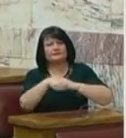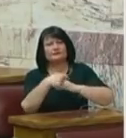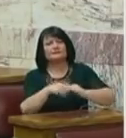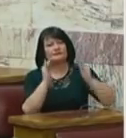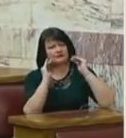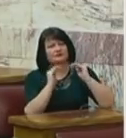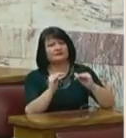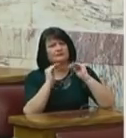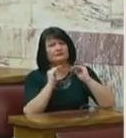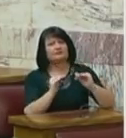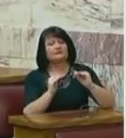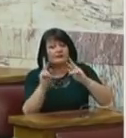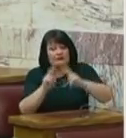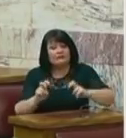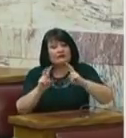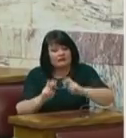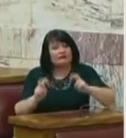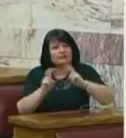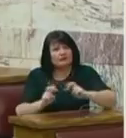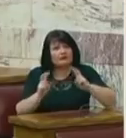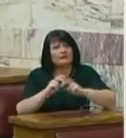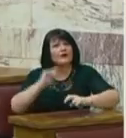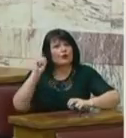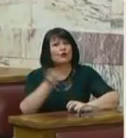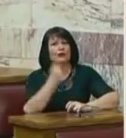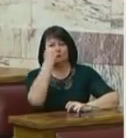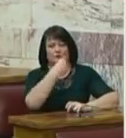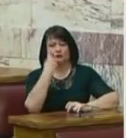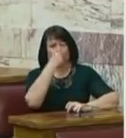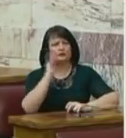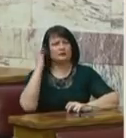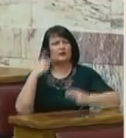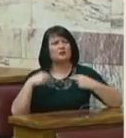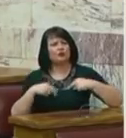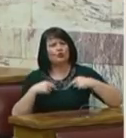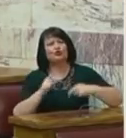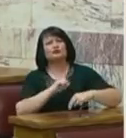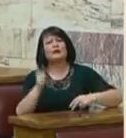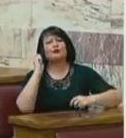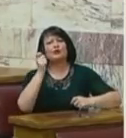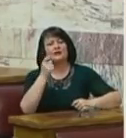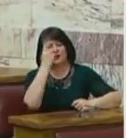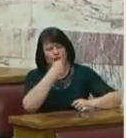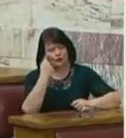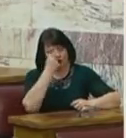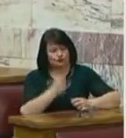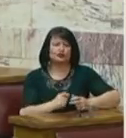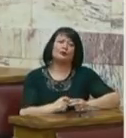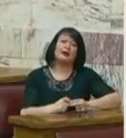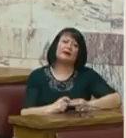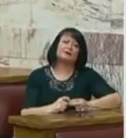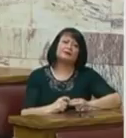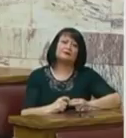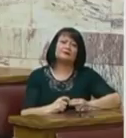δική τους προκαταρκτική εξέταση για όλους, πρώην υπουργούς και μη πολιτικά πρόσωπα, για την νομιμοποίηση εσόδων,